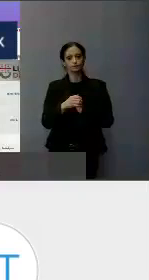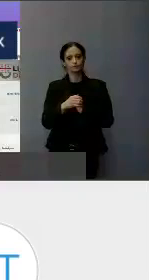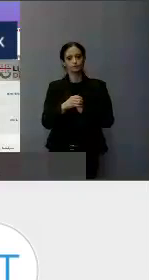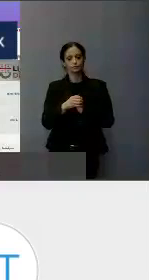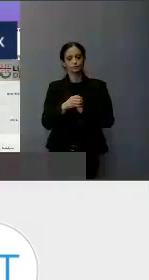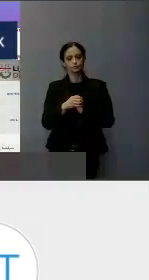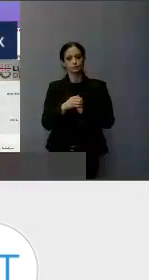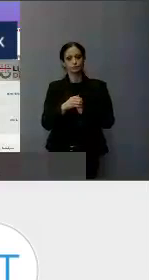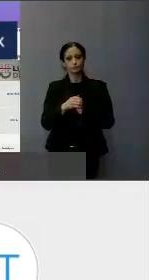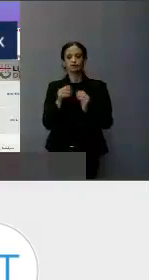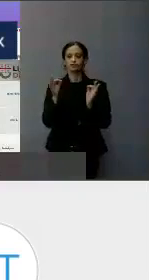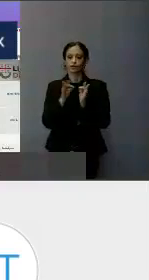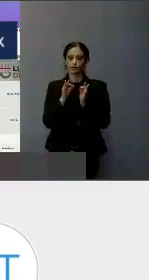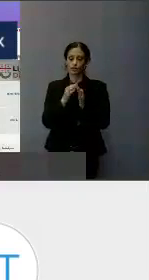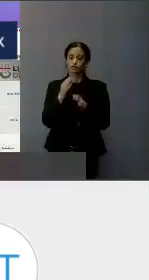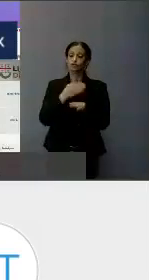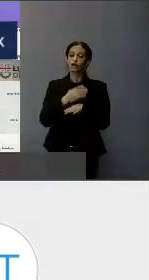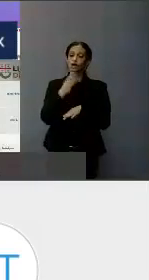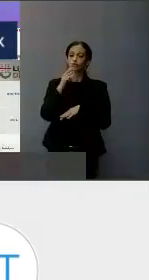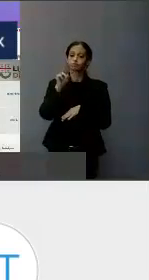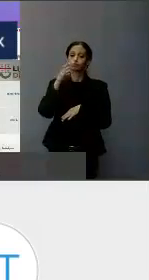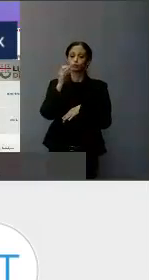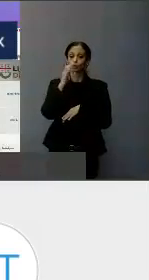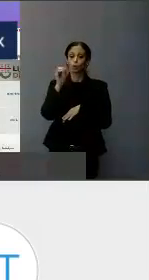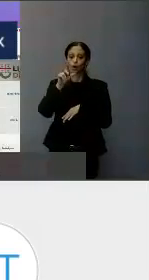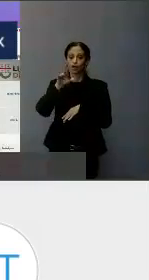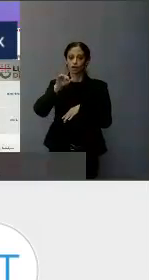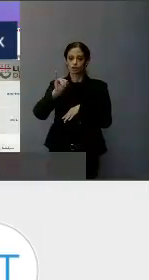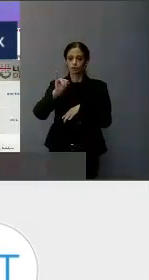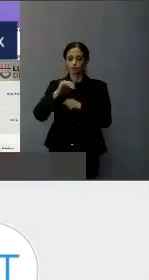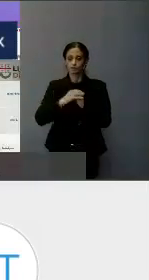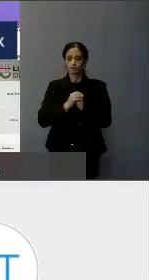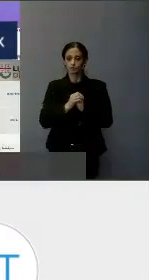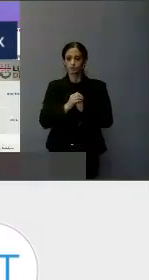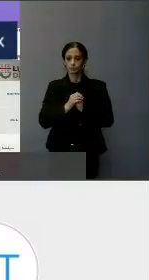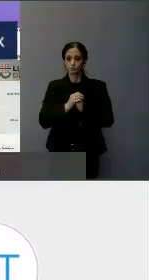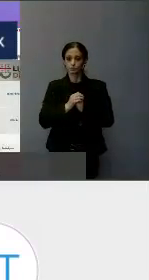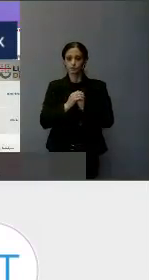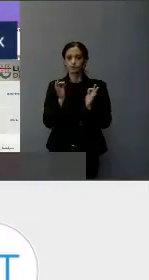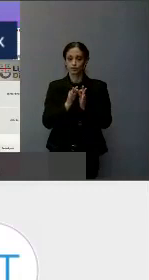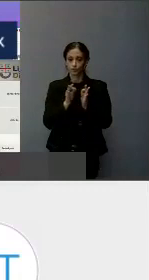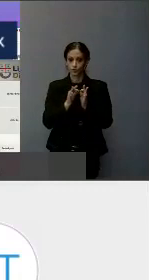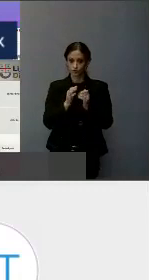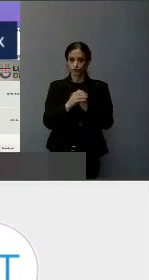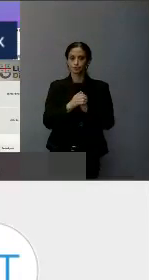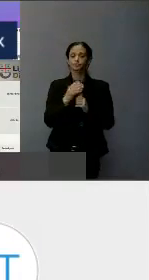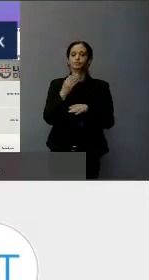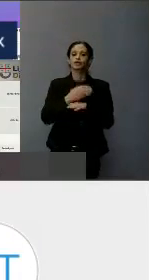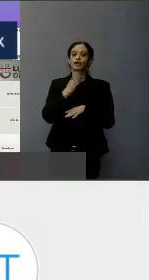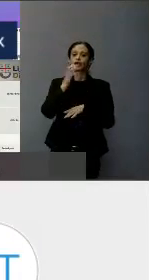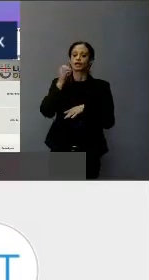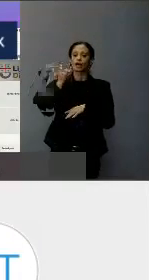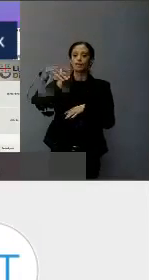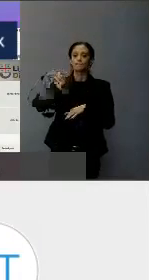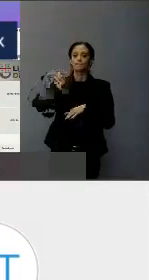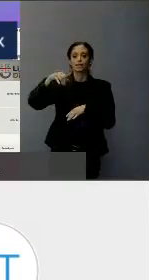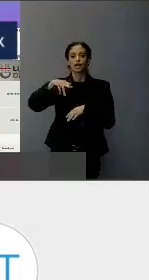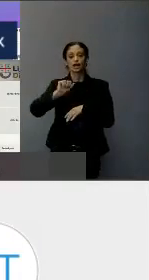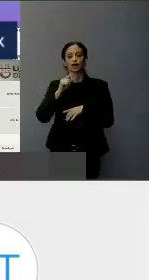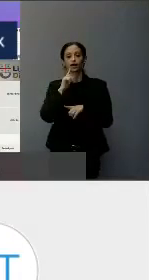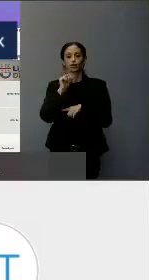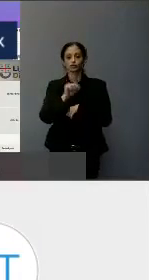volevo le consigliera bruccoleri regole consigliere cam contrario